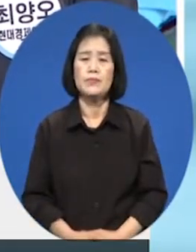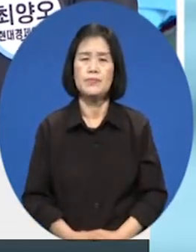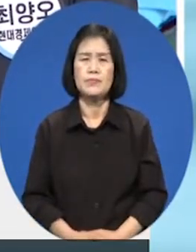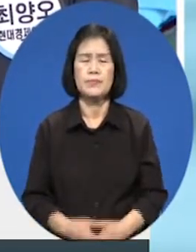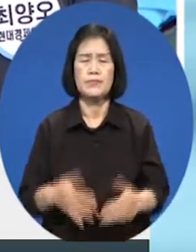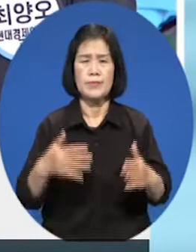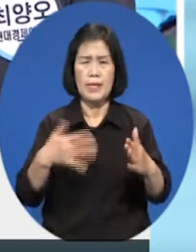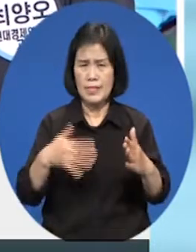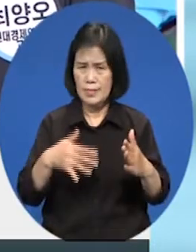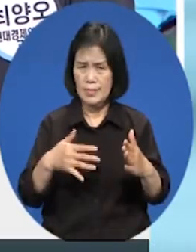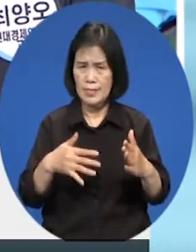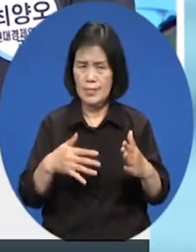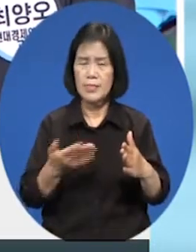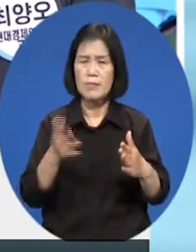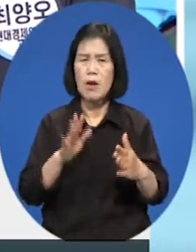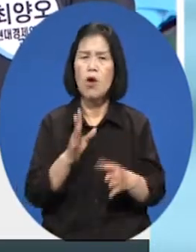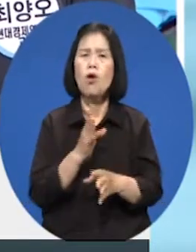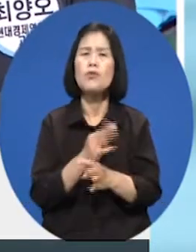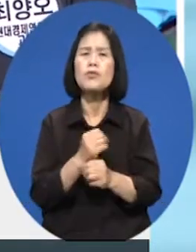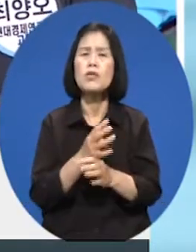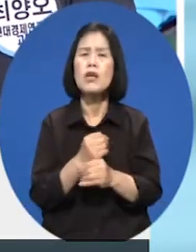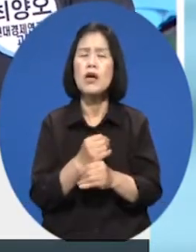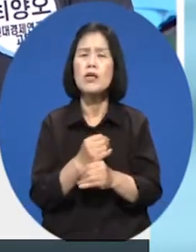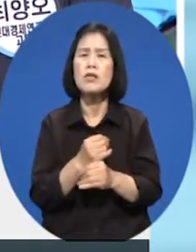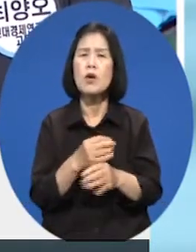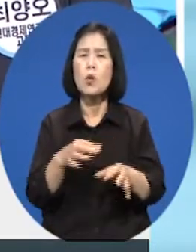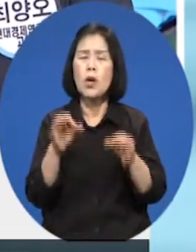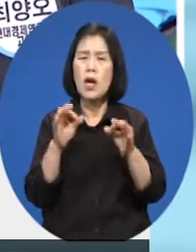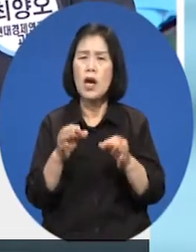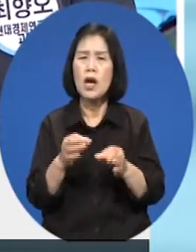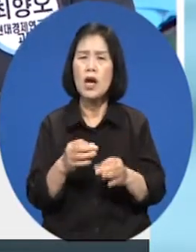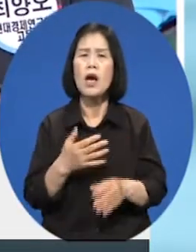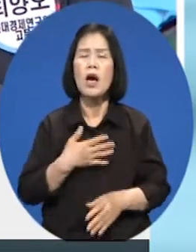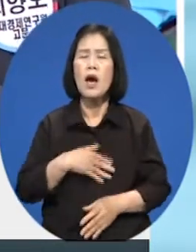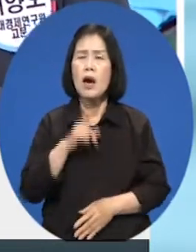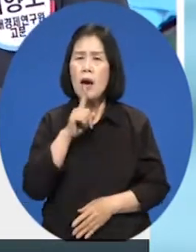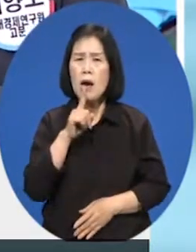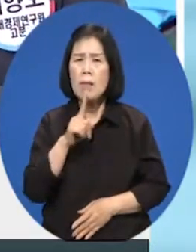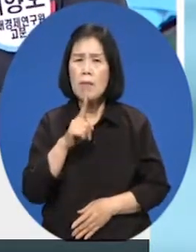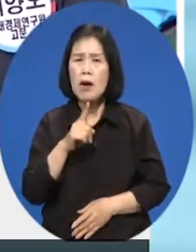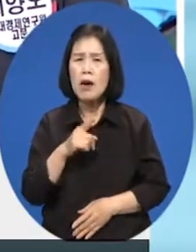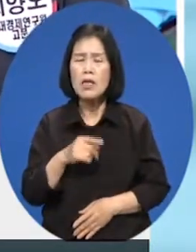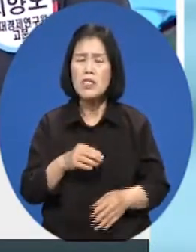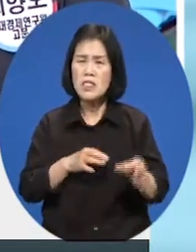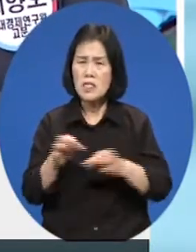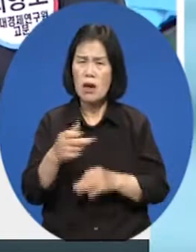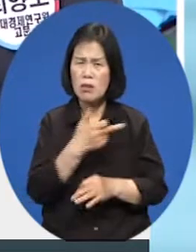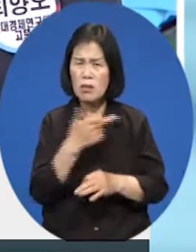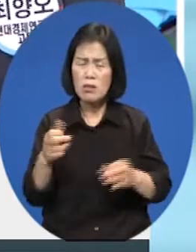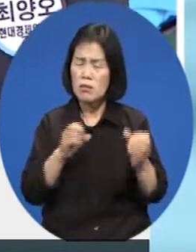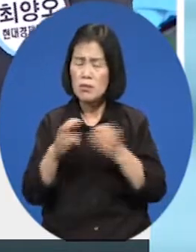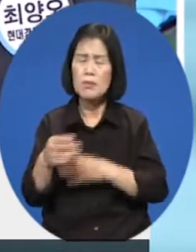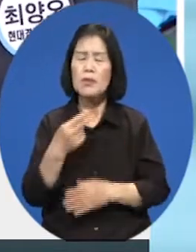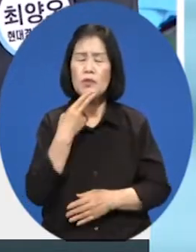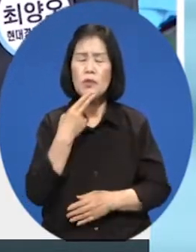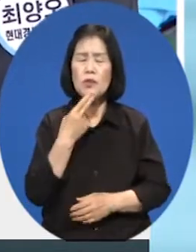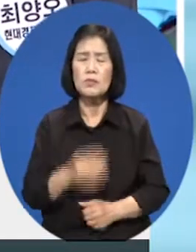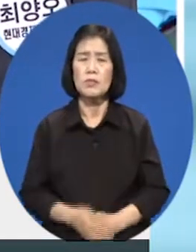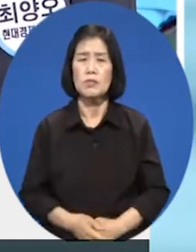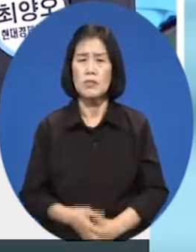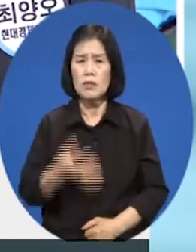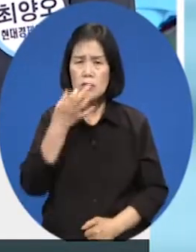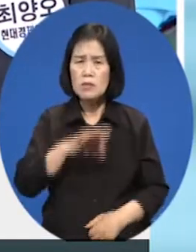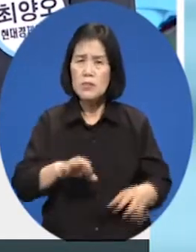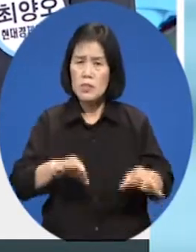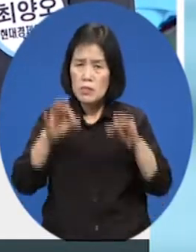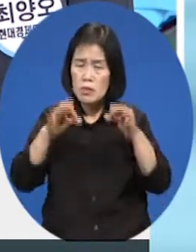아직은 아니지만 언젠가는 할 거죠. 말로만 그러지만 알겠습니다. 어저께 시장 반응이 그렇게 크지가 않았어요. 네. 근데 이제 금리 인상을 해야